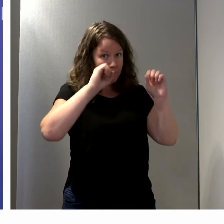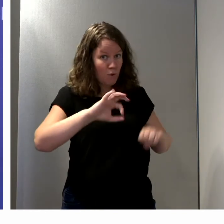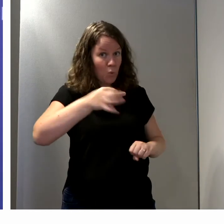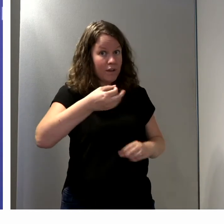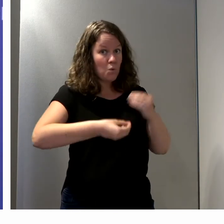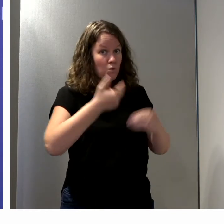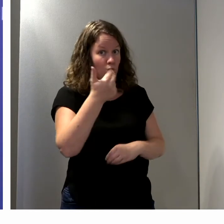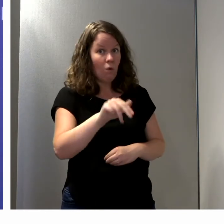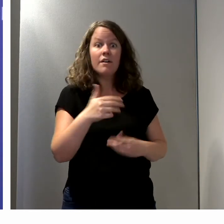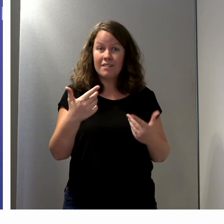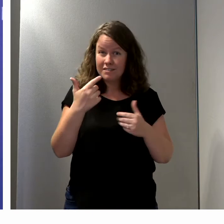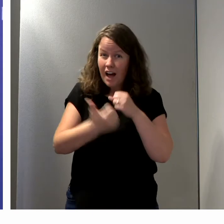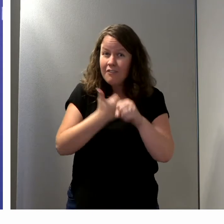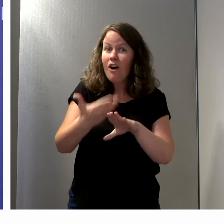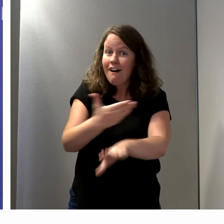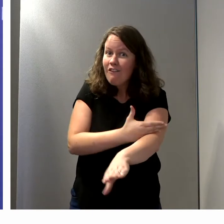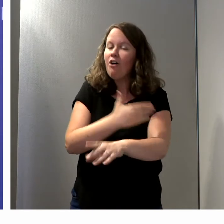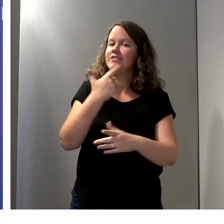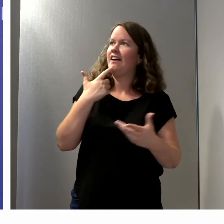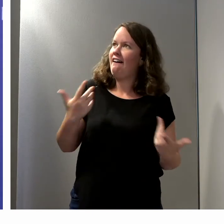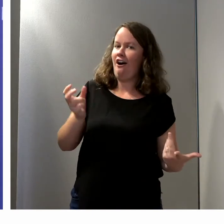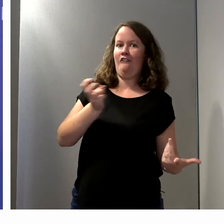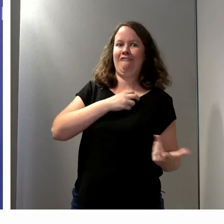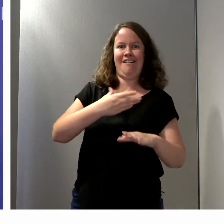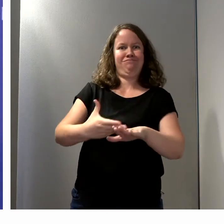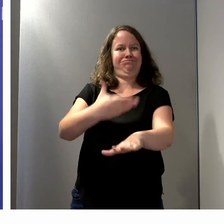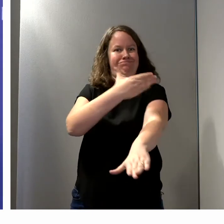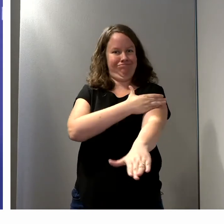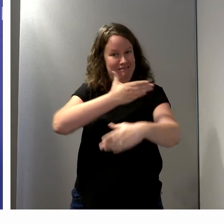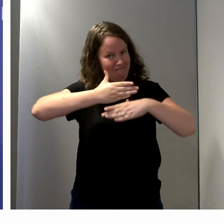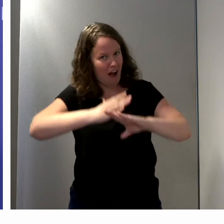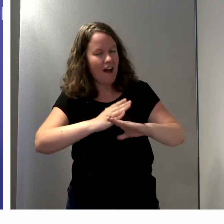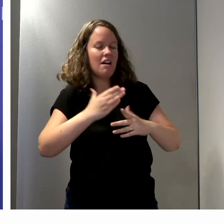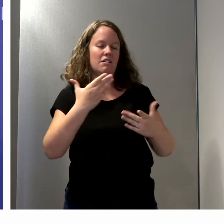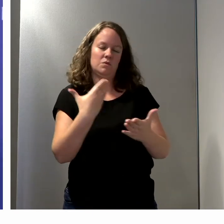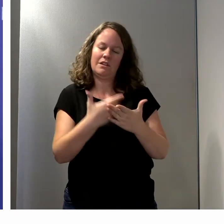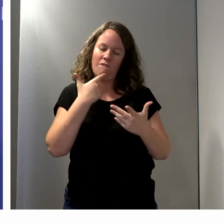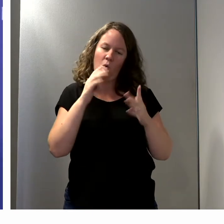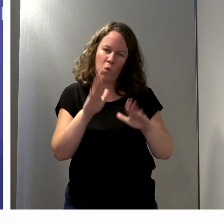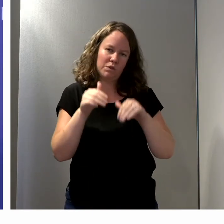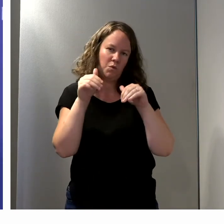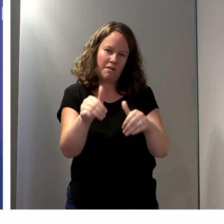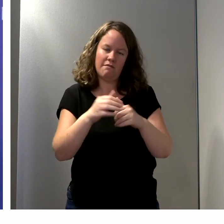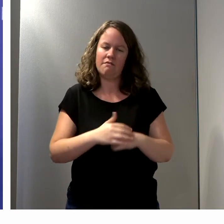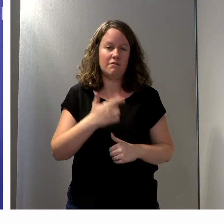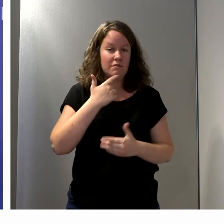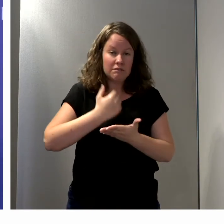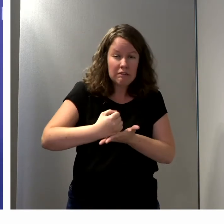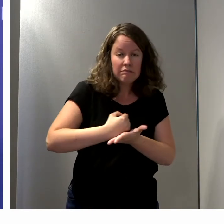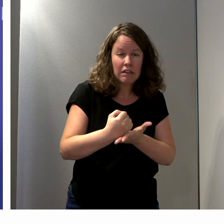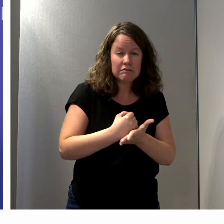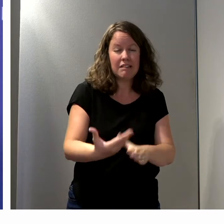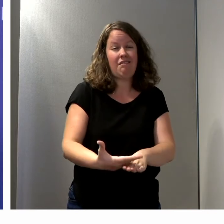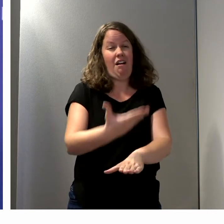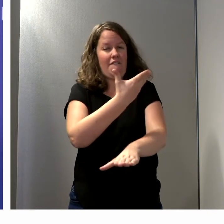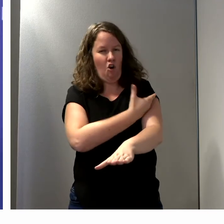choses qui se font qui sont bien. De plus en plus, il faut qu'on continue à pousser ces choses-là, c'est-à-dire tester bien en